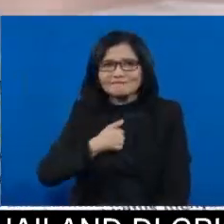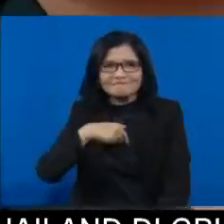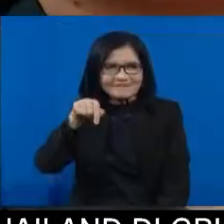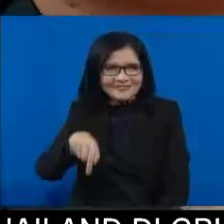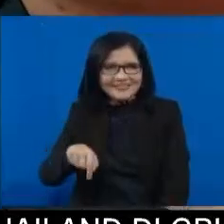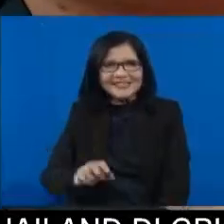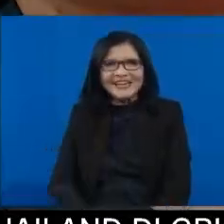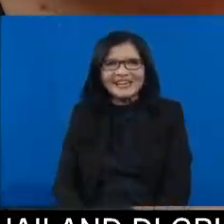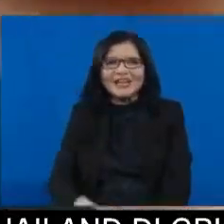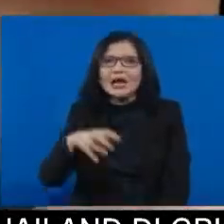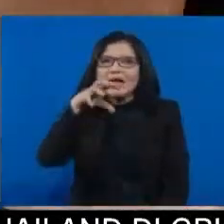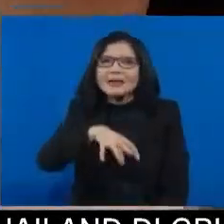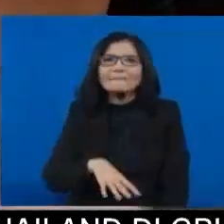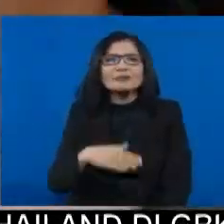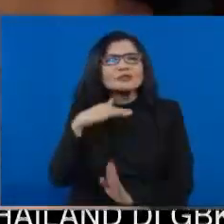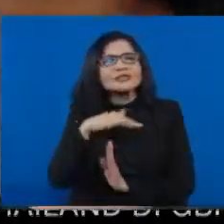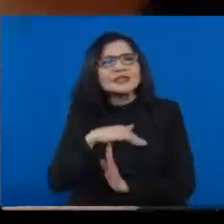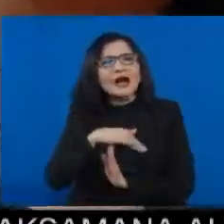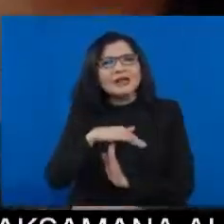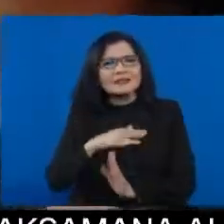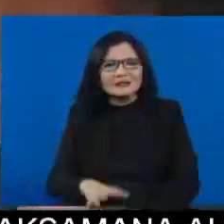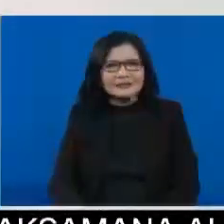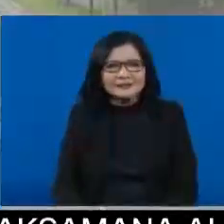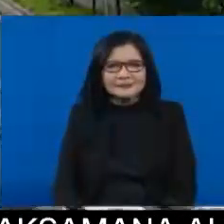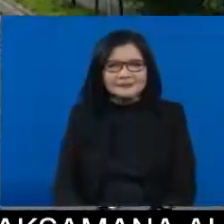tempat untuk beristirahat.